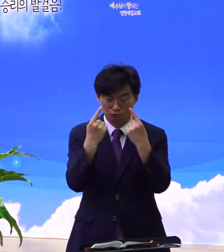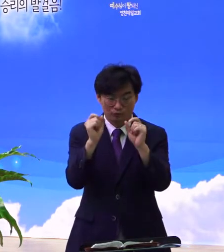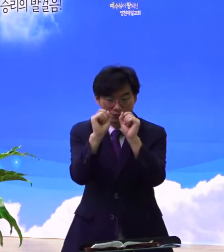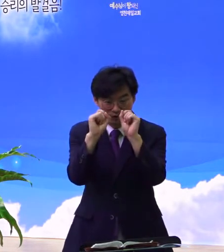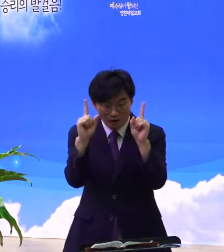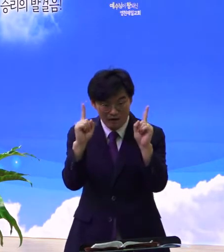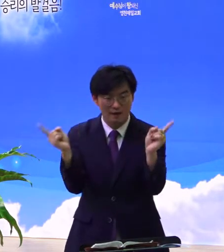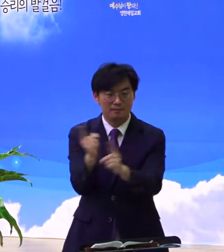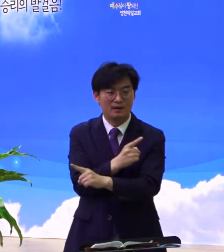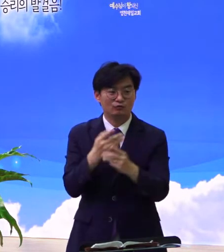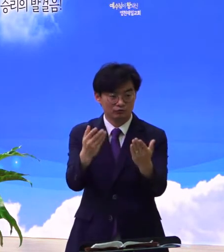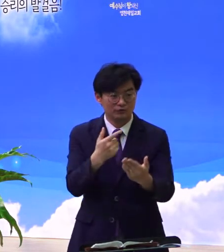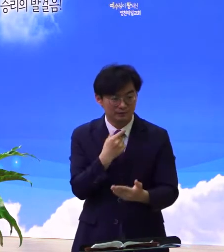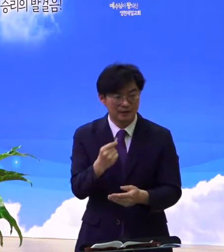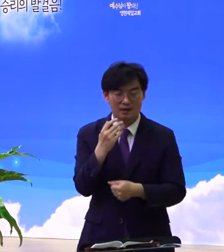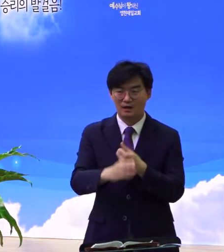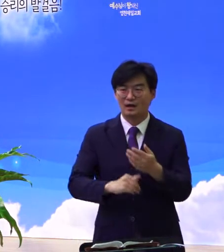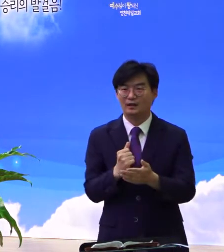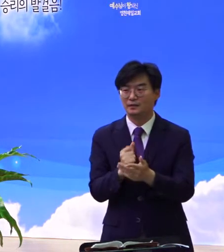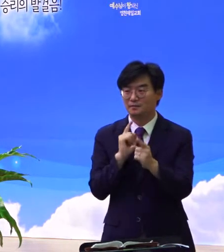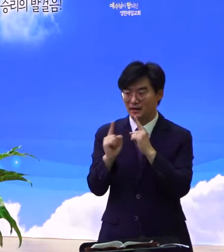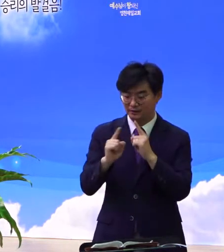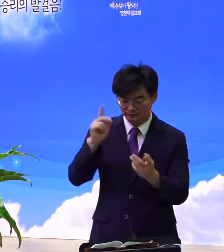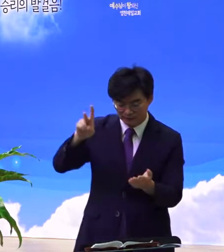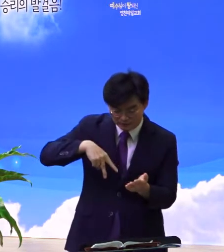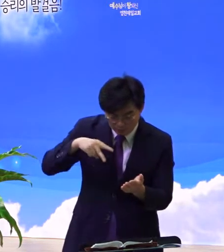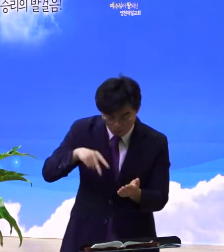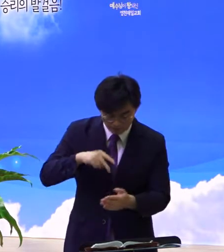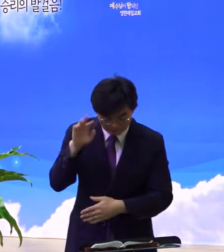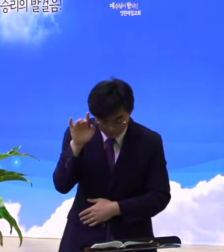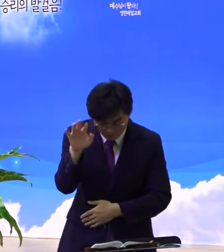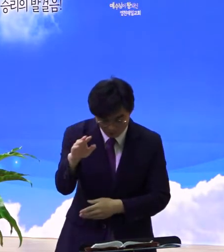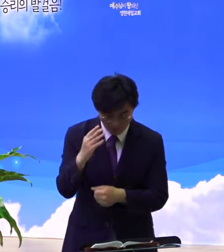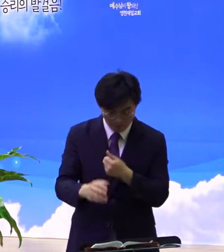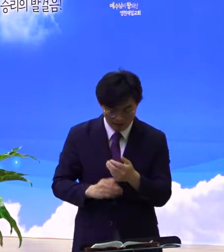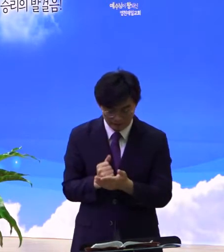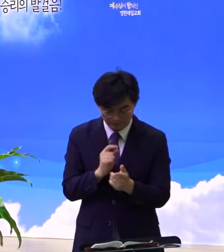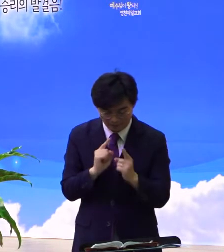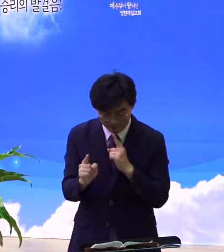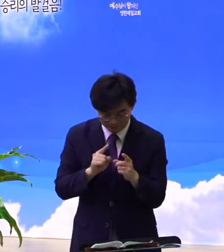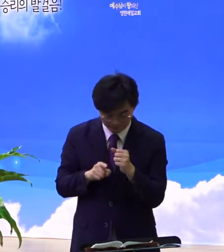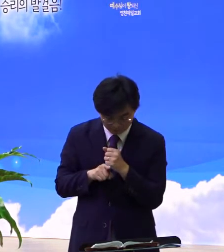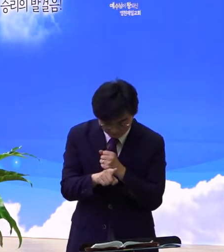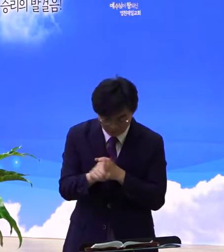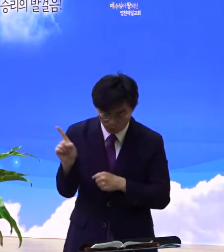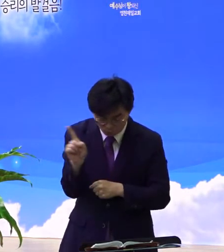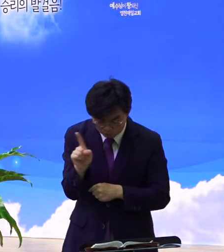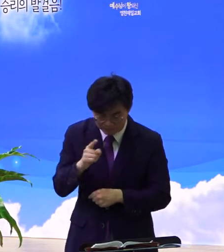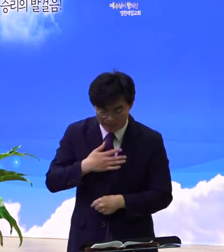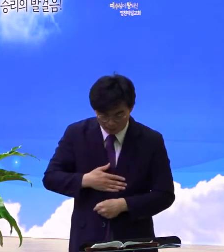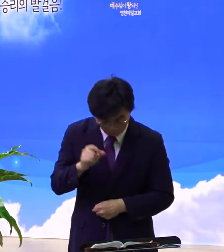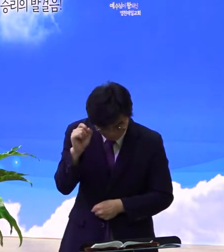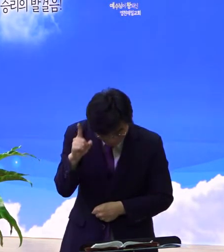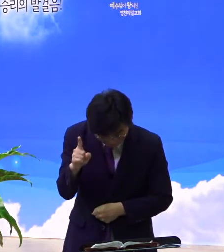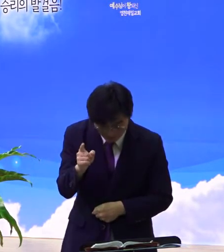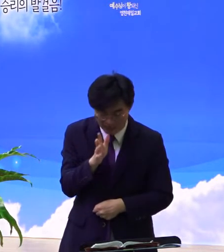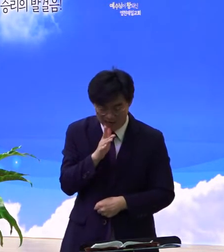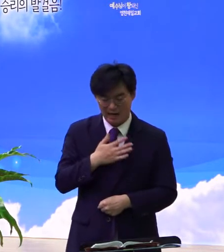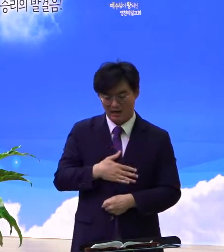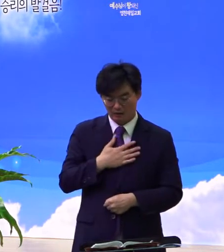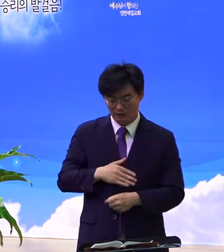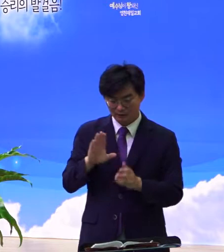하나님의 말씀을 사모하여 그 말씀을 읽고 그 말씀 속에서 하나님의 뜻을 깨달을 때